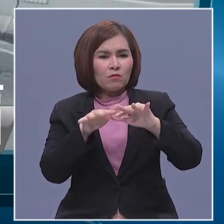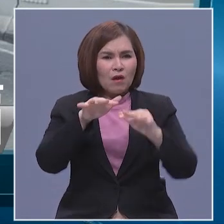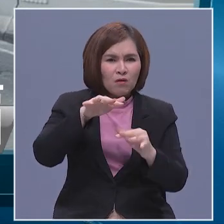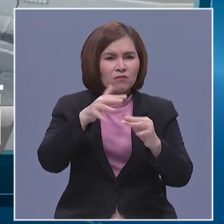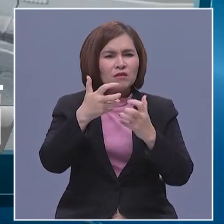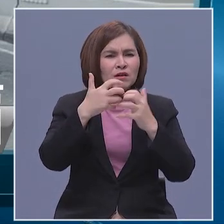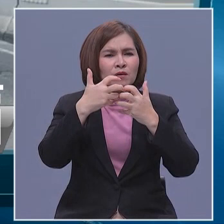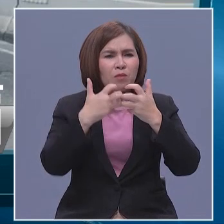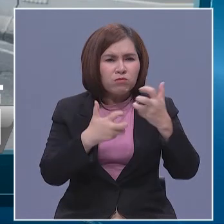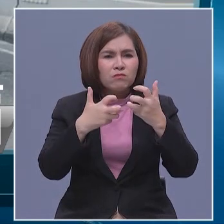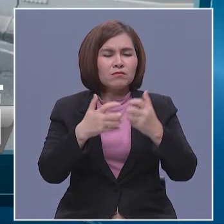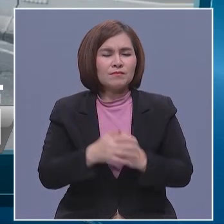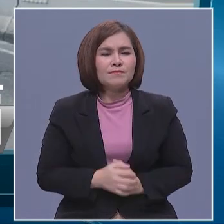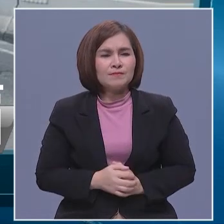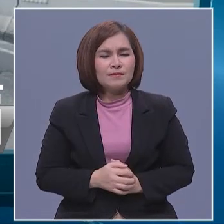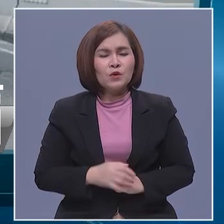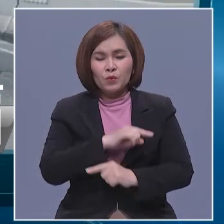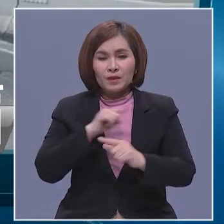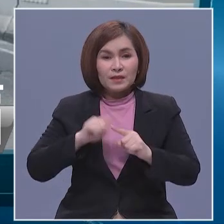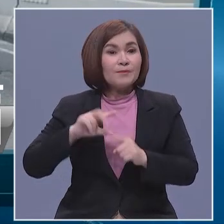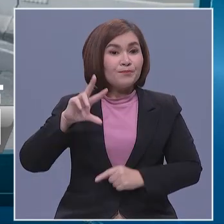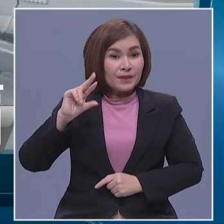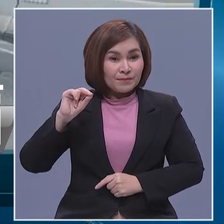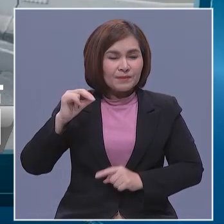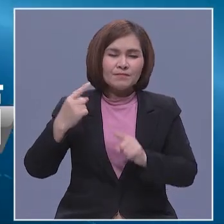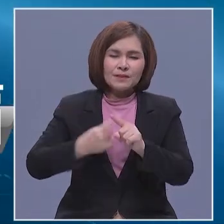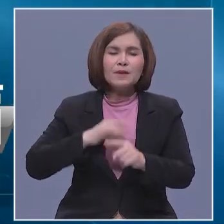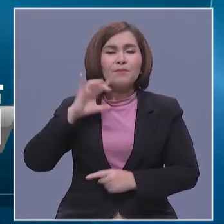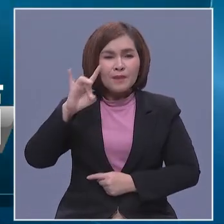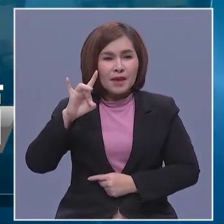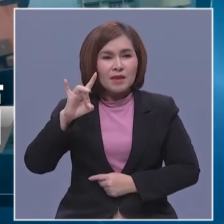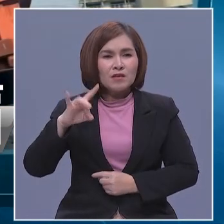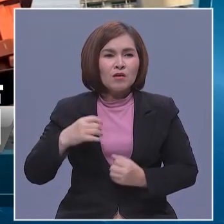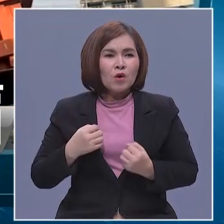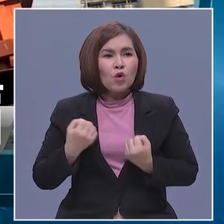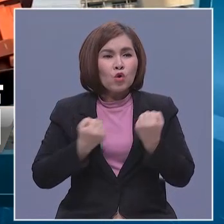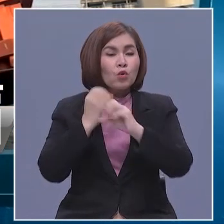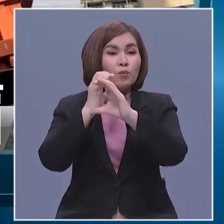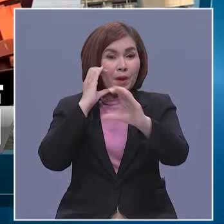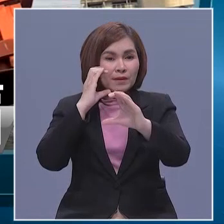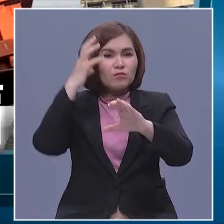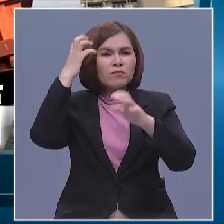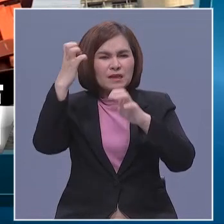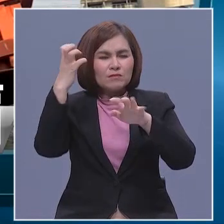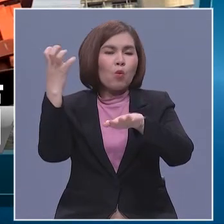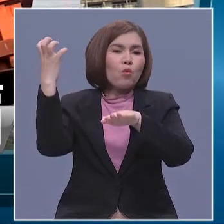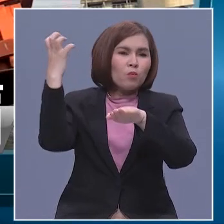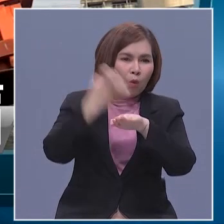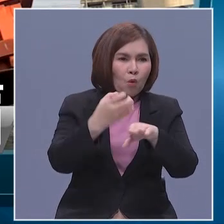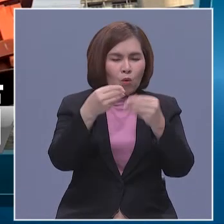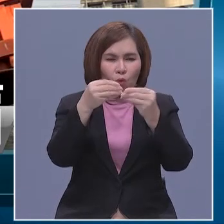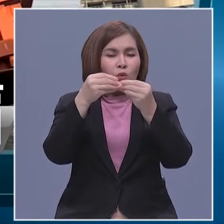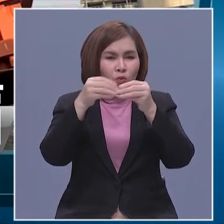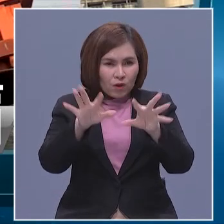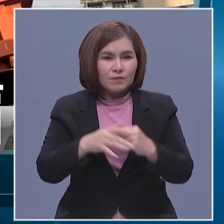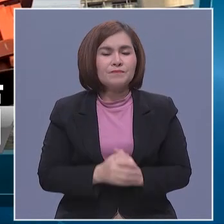ากันโอ้โห30สิงหาคมเศษปูนร่วงใส่รถบัสทำให้กระจกหน้ารถแตกกระจาย